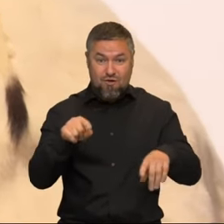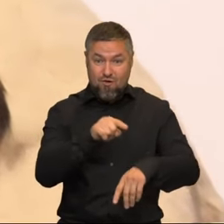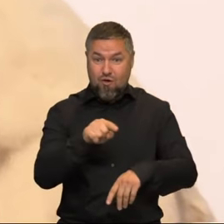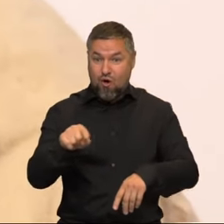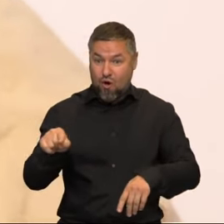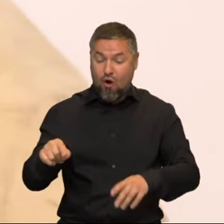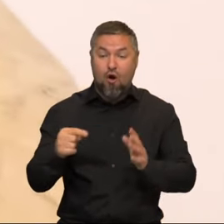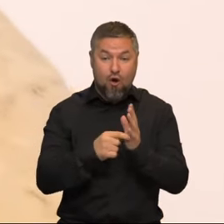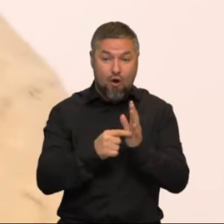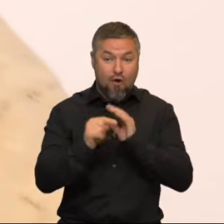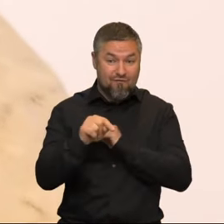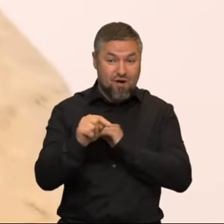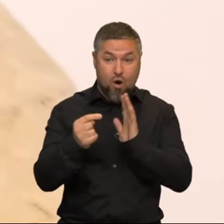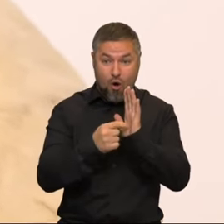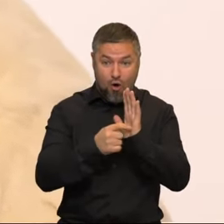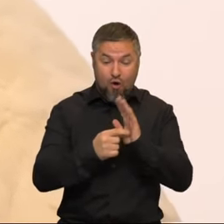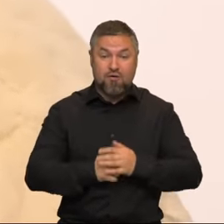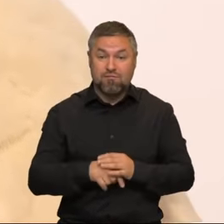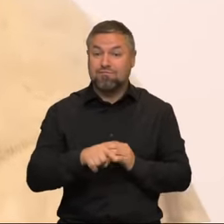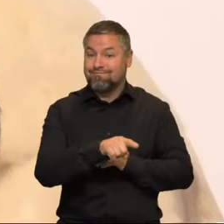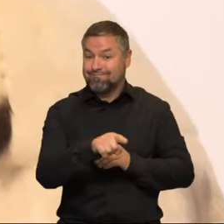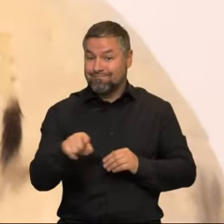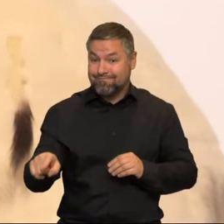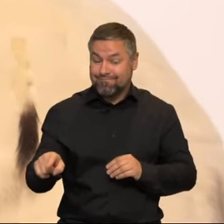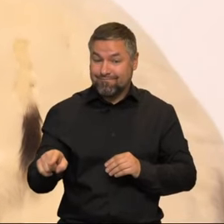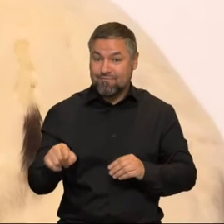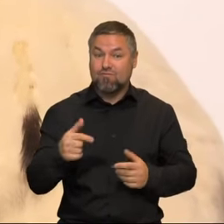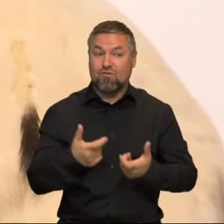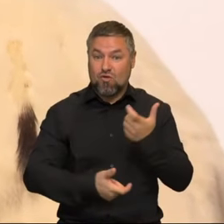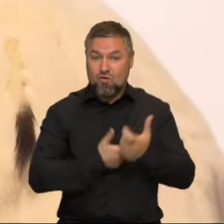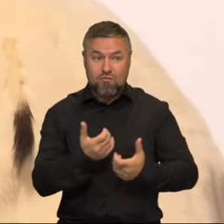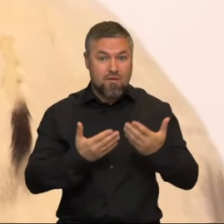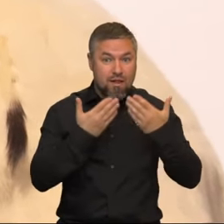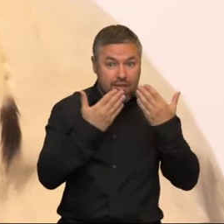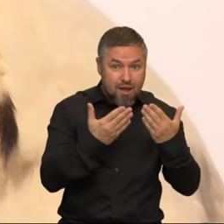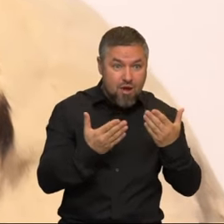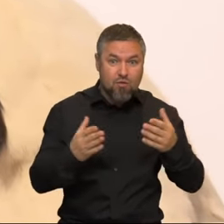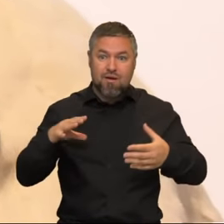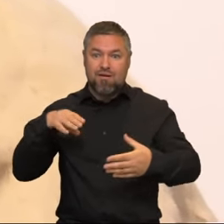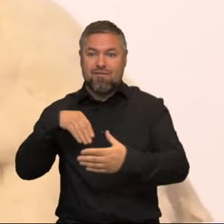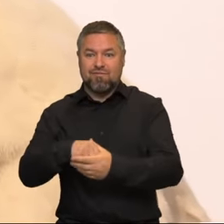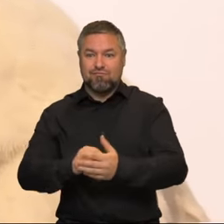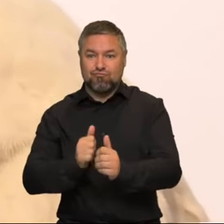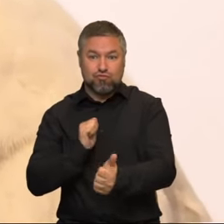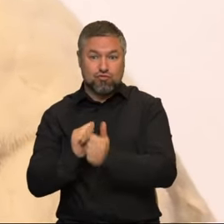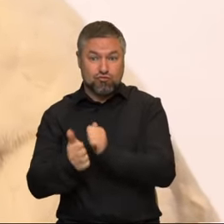to oni, właśnie oni, ci, którzy godzą naukę i sport.